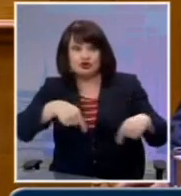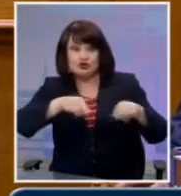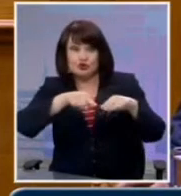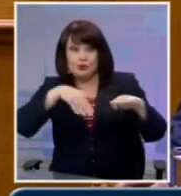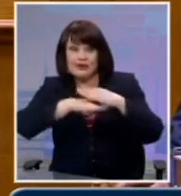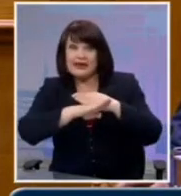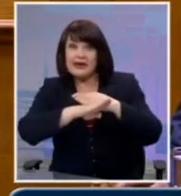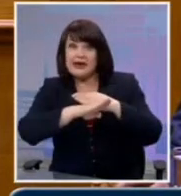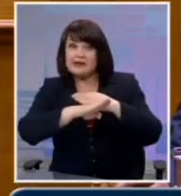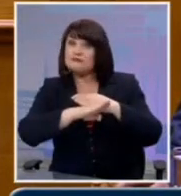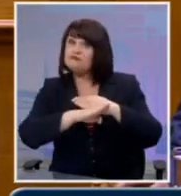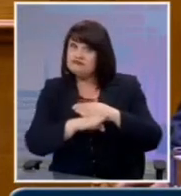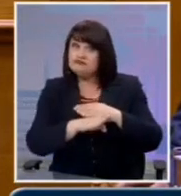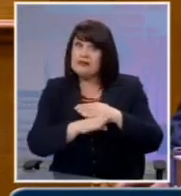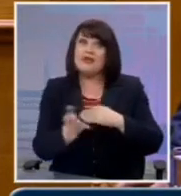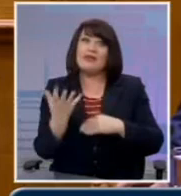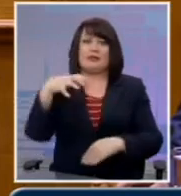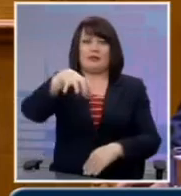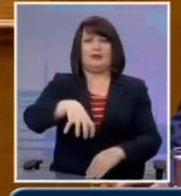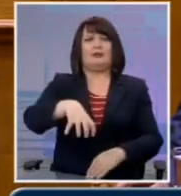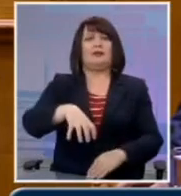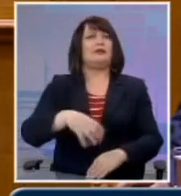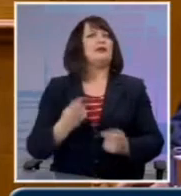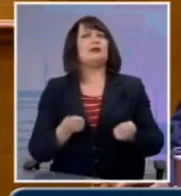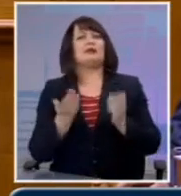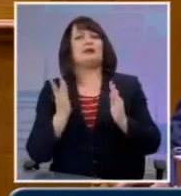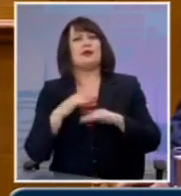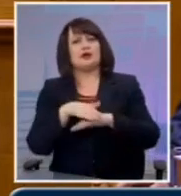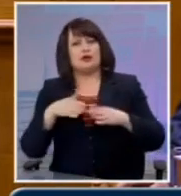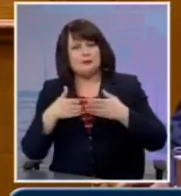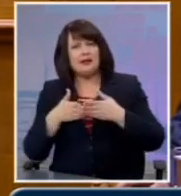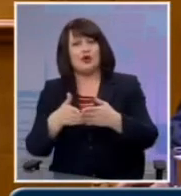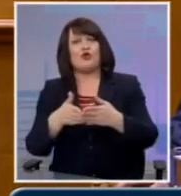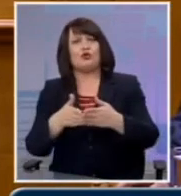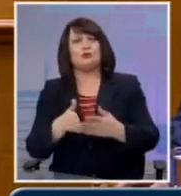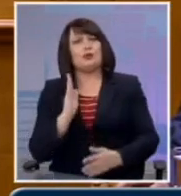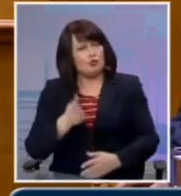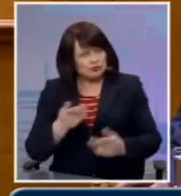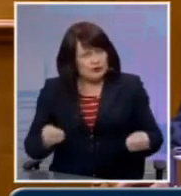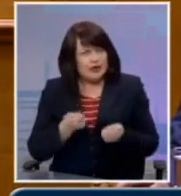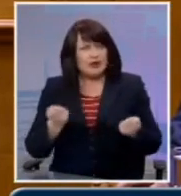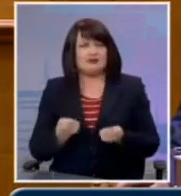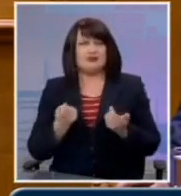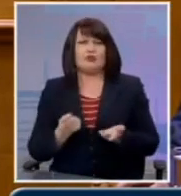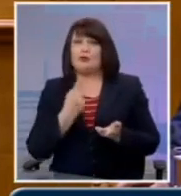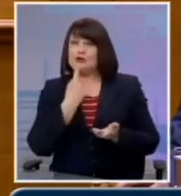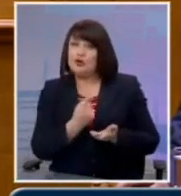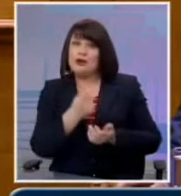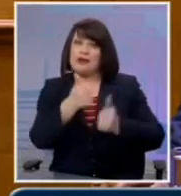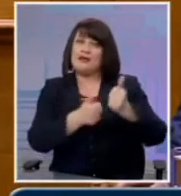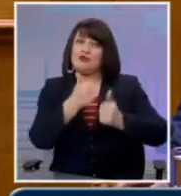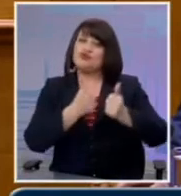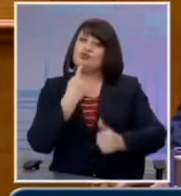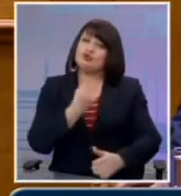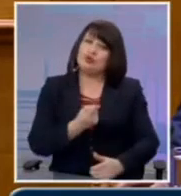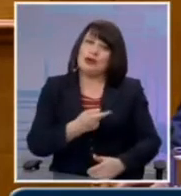είχε λιμενική εγκατάσταση για να χρησιμοποιεί το λιμενικό σώμα σύμφωνα με την προκήρυξη που